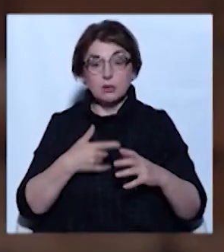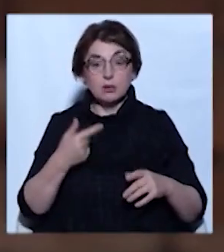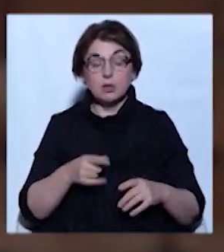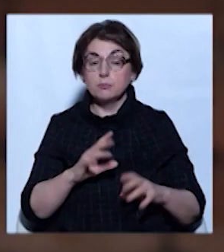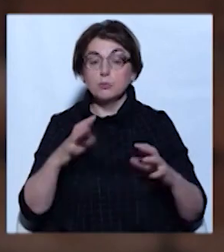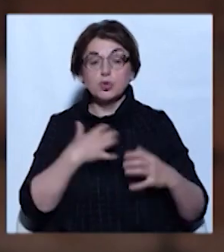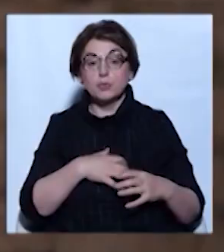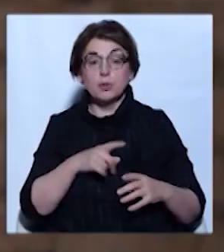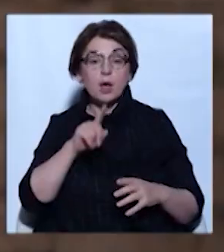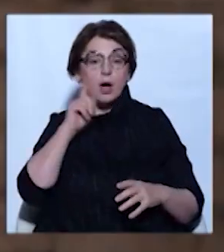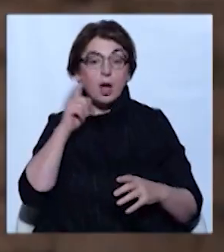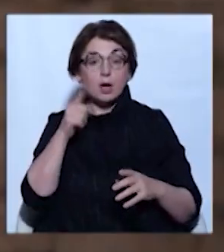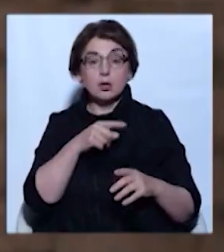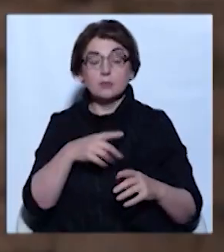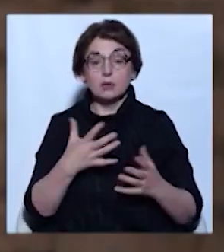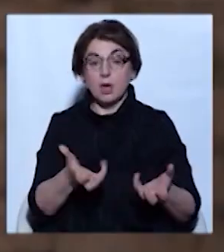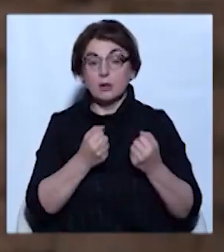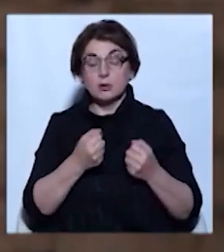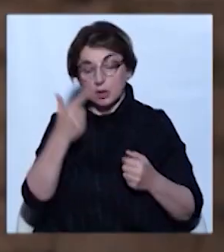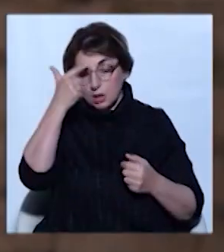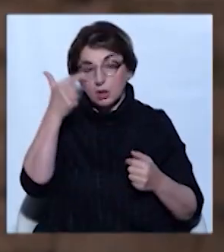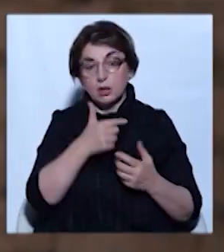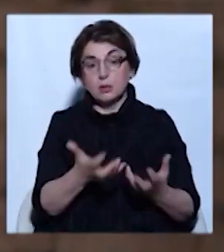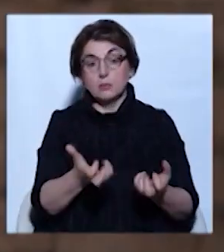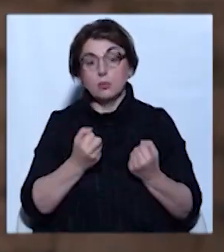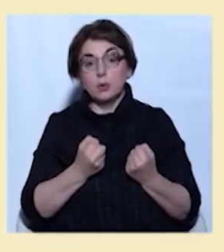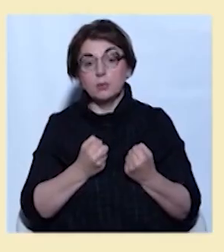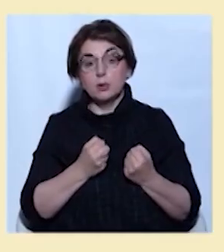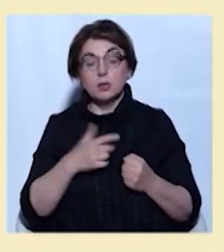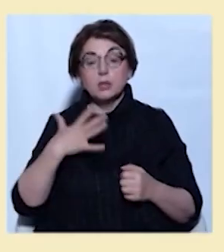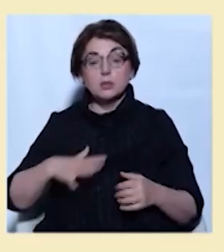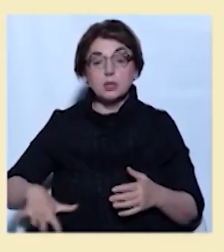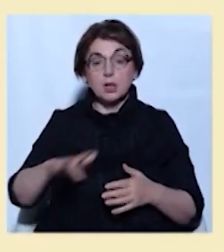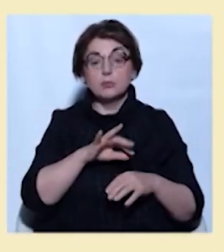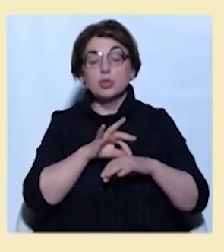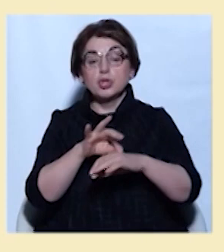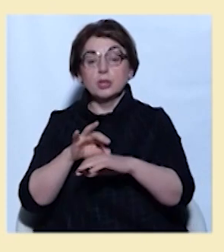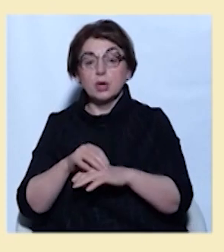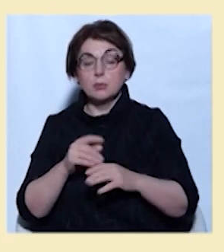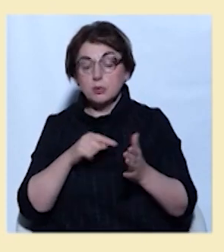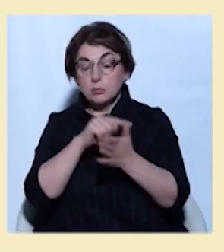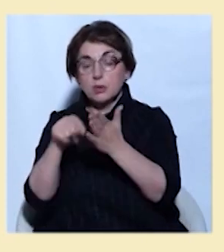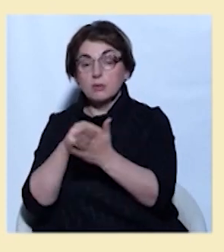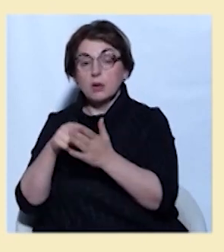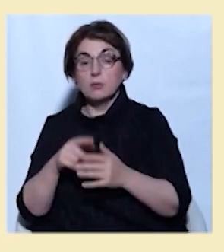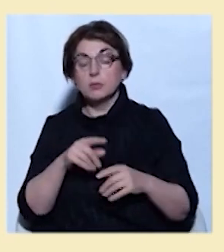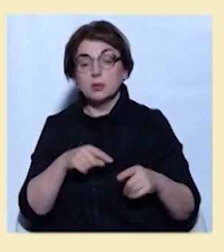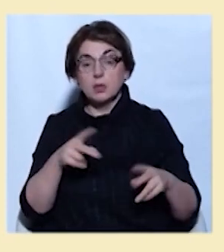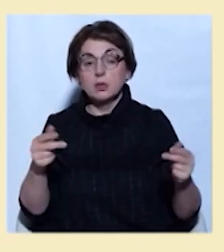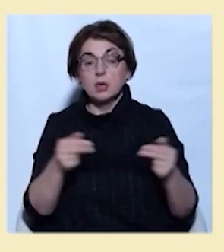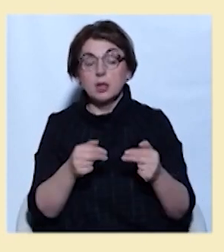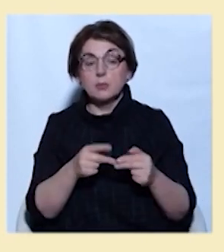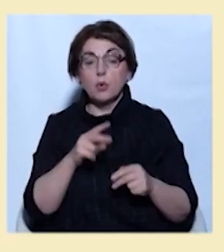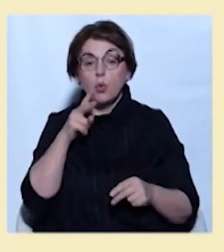խլում է կրթություն ստանալու իրավունքը։ 2011-2015 թվականներին վրաստանում անցկացված հետազոտությունների